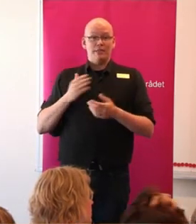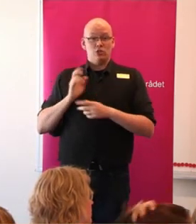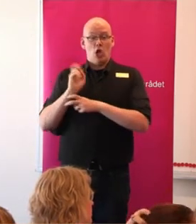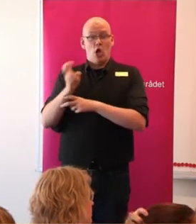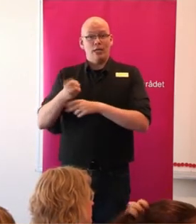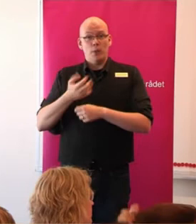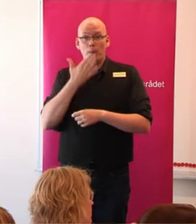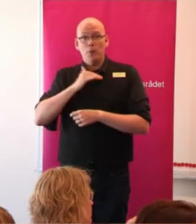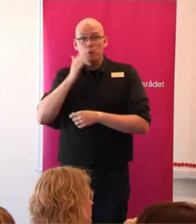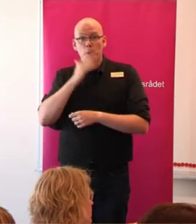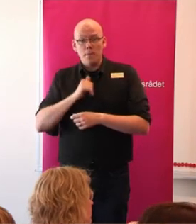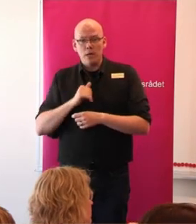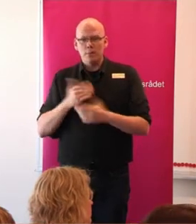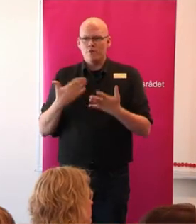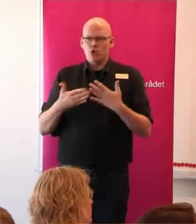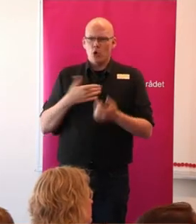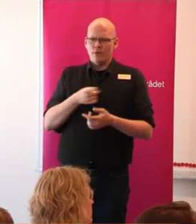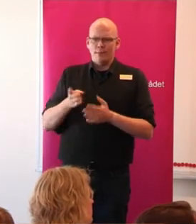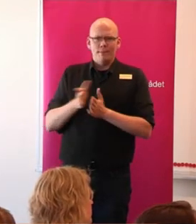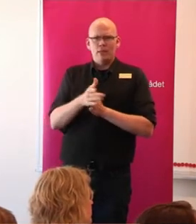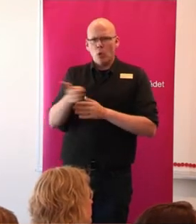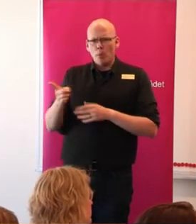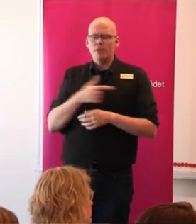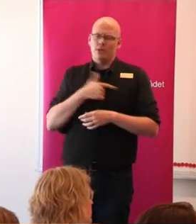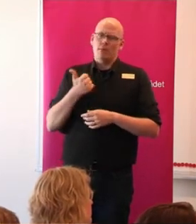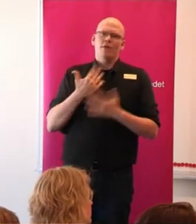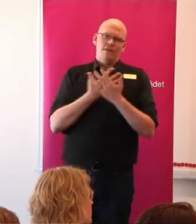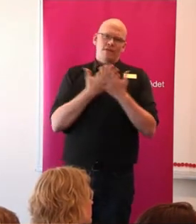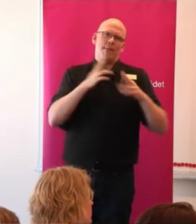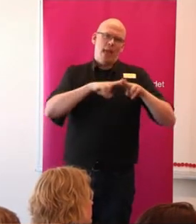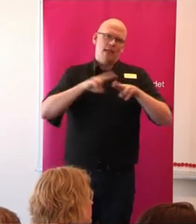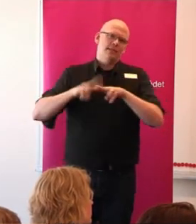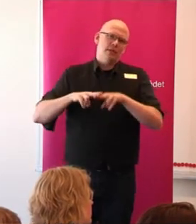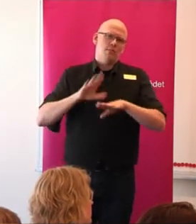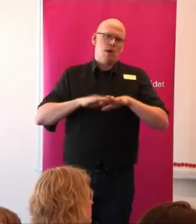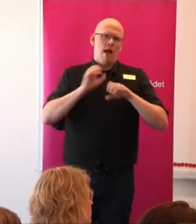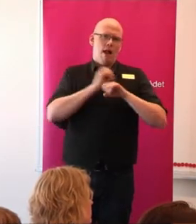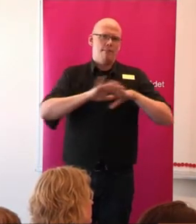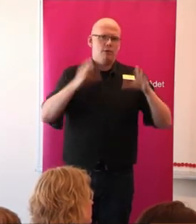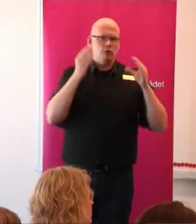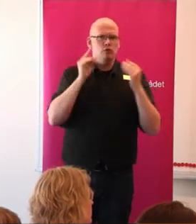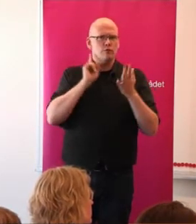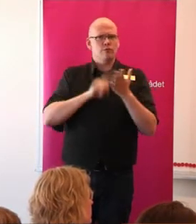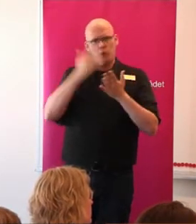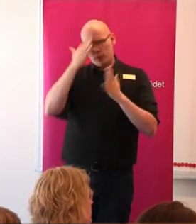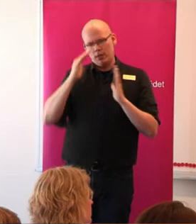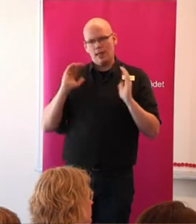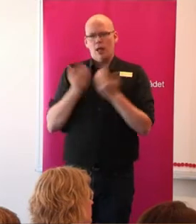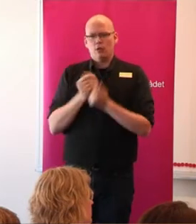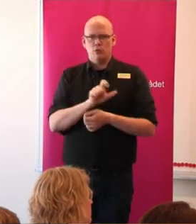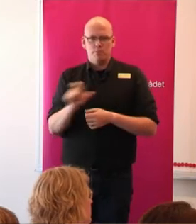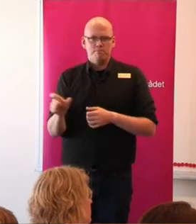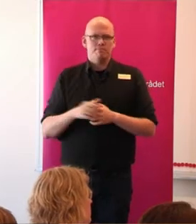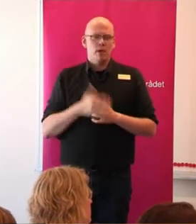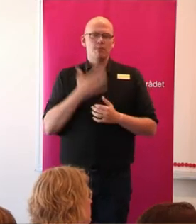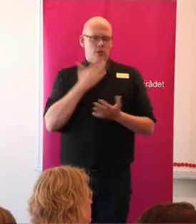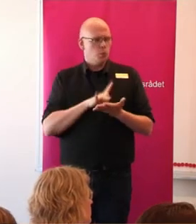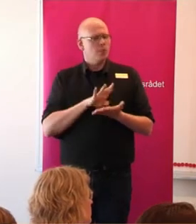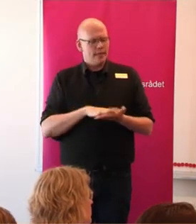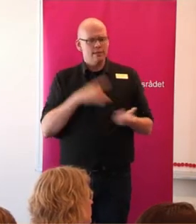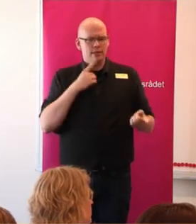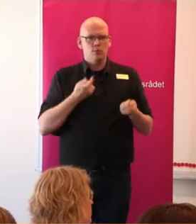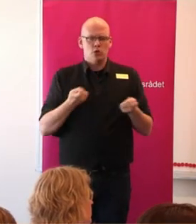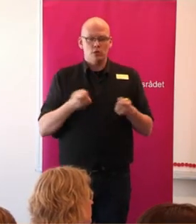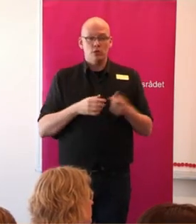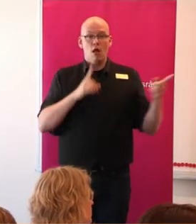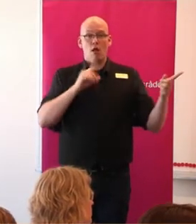gärna ta hand om dem. Vi behöver mer platser på folkhögskolans allmänna kurs för att kunna ta hand om dem. Den är noterad. Och jag vill också skjuta